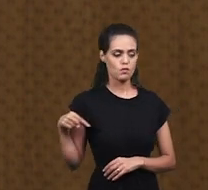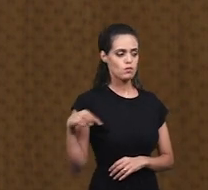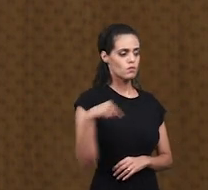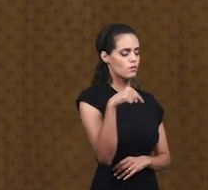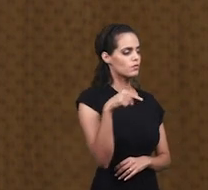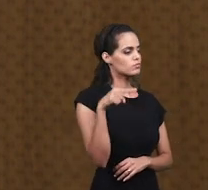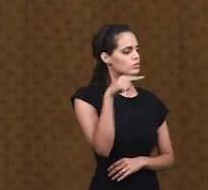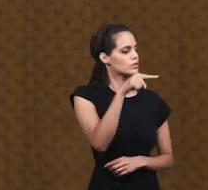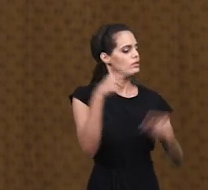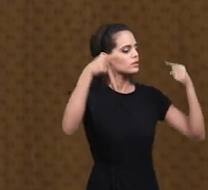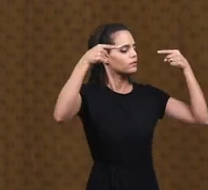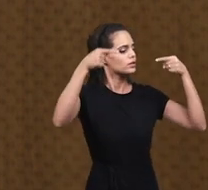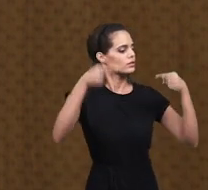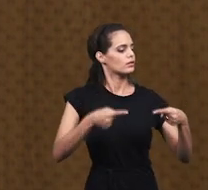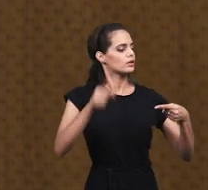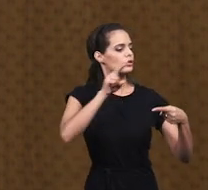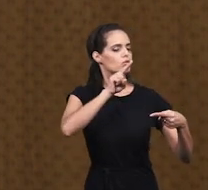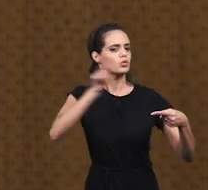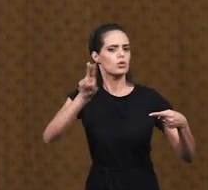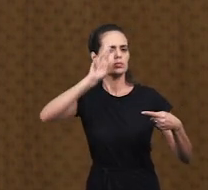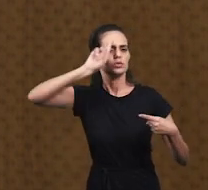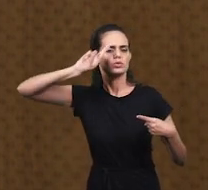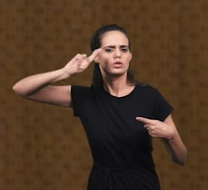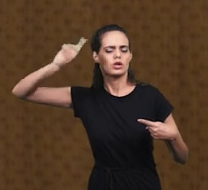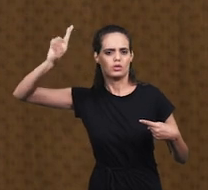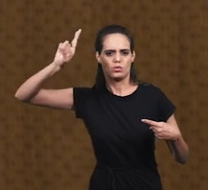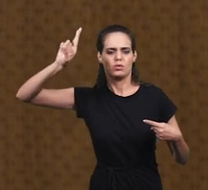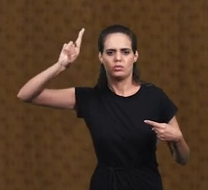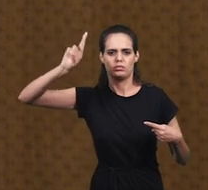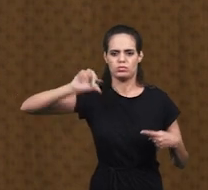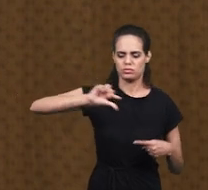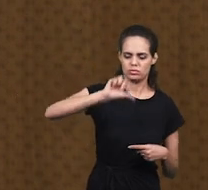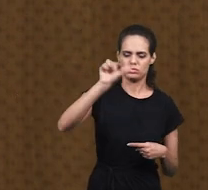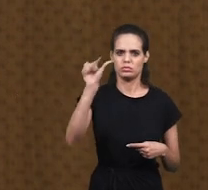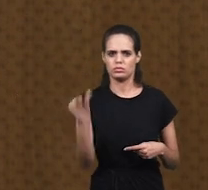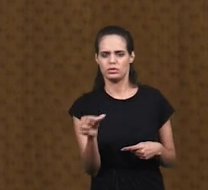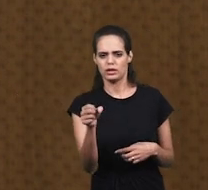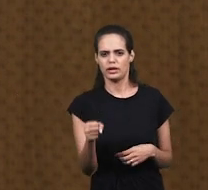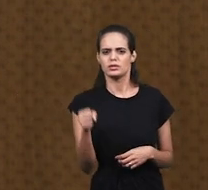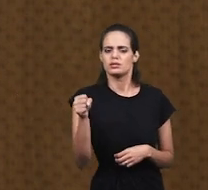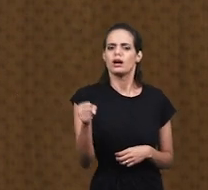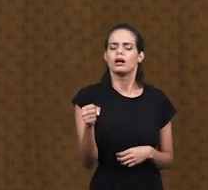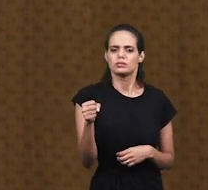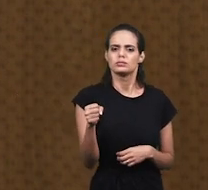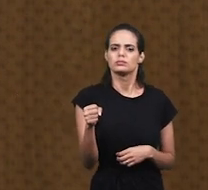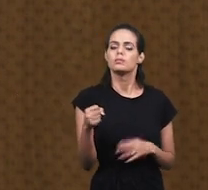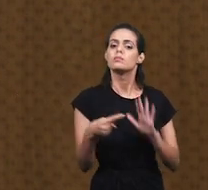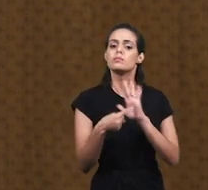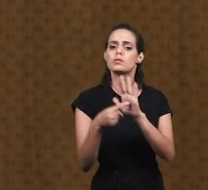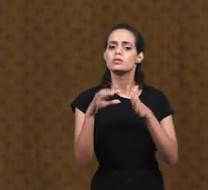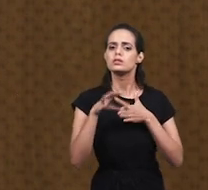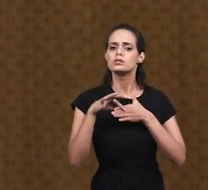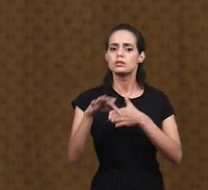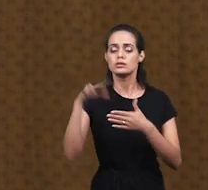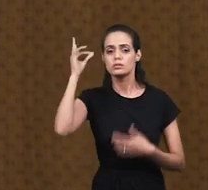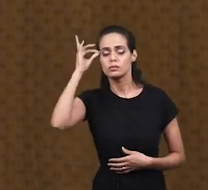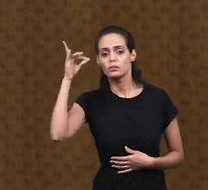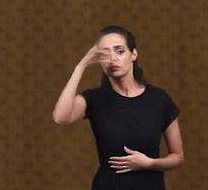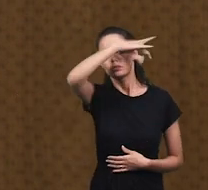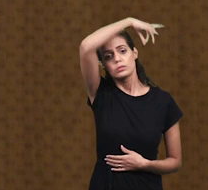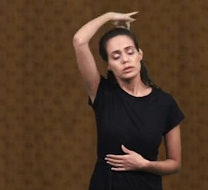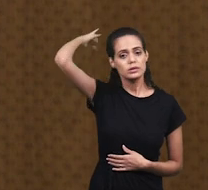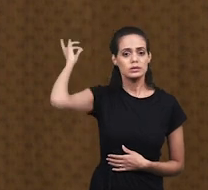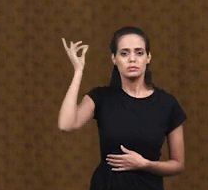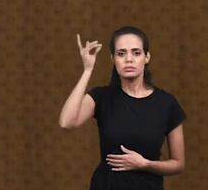Seigneur, avec un bâton de berger dans la main, la direction de l'esprit. Et là, dans le fleuve,